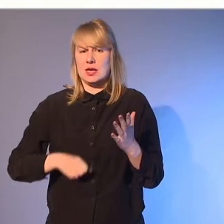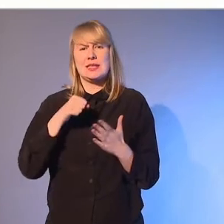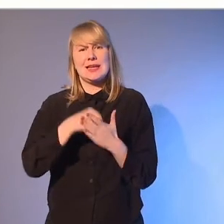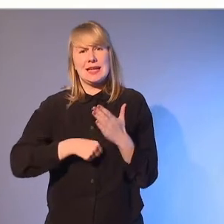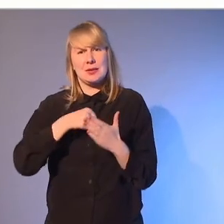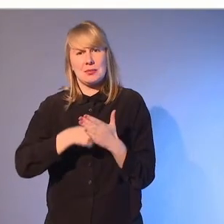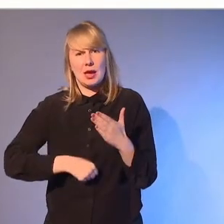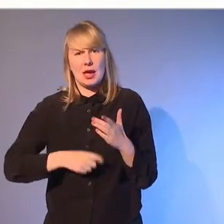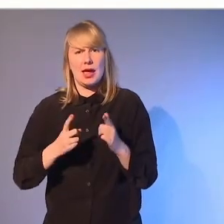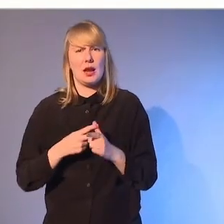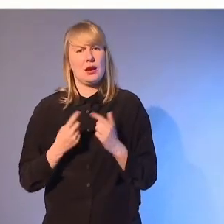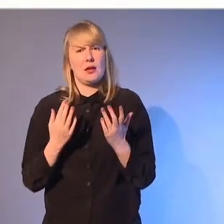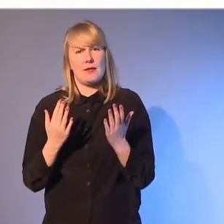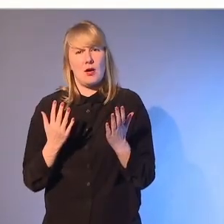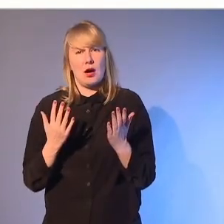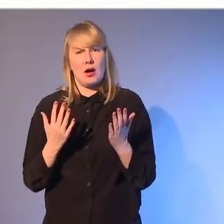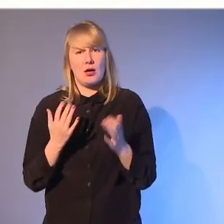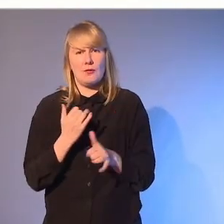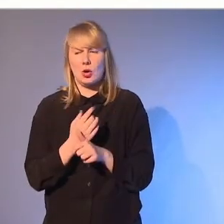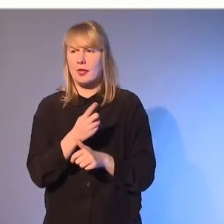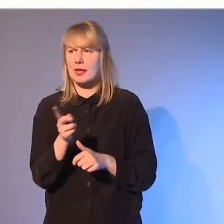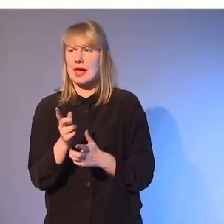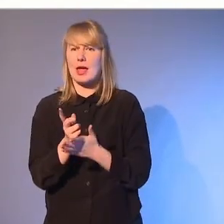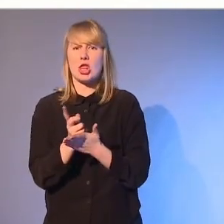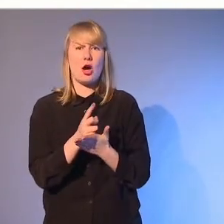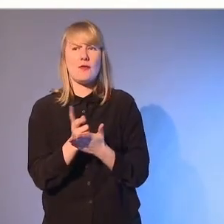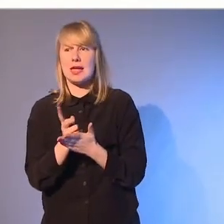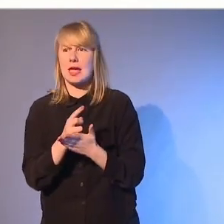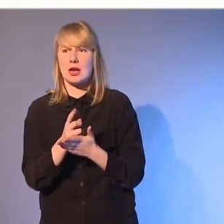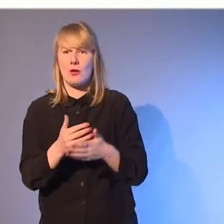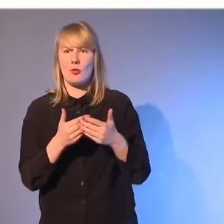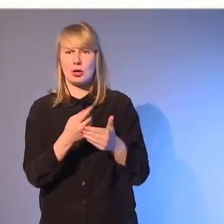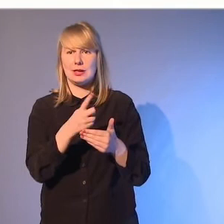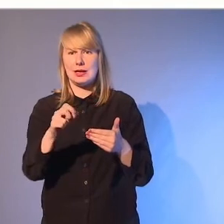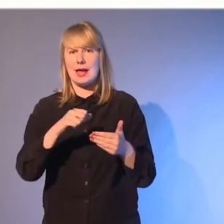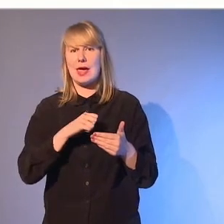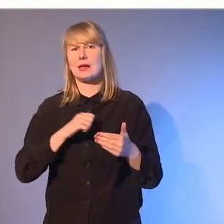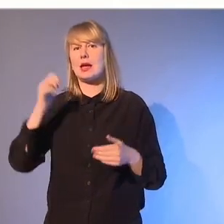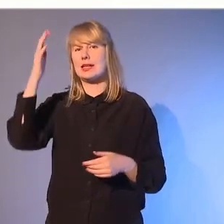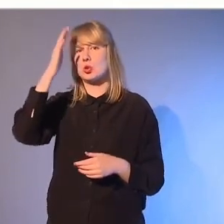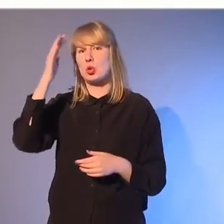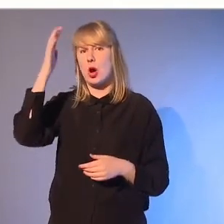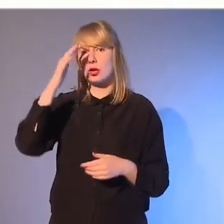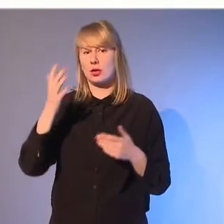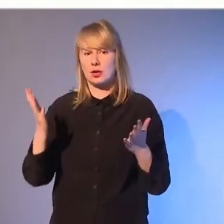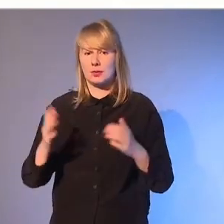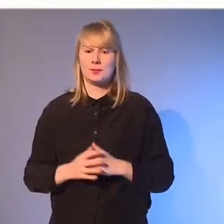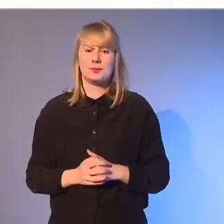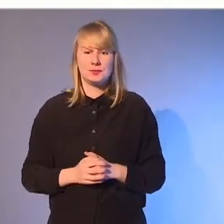eller hvordan de navigerer og forholder seg til sine egne resonemanger?